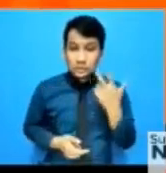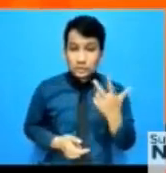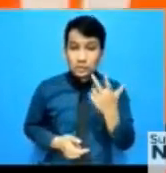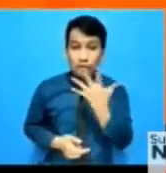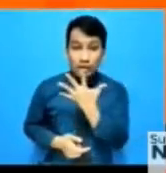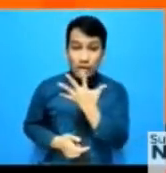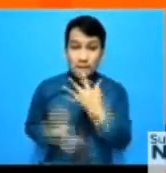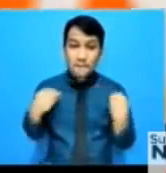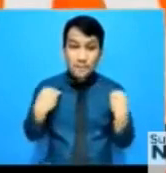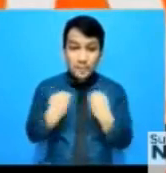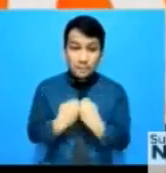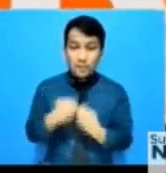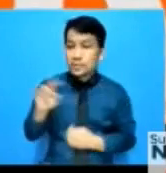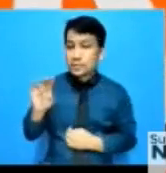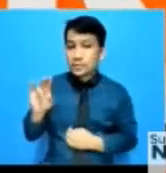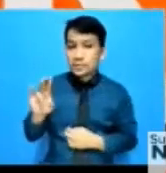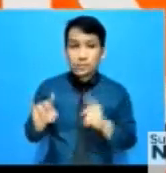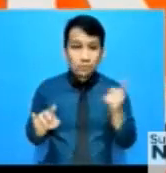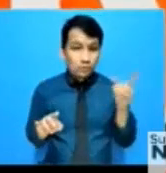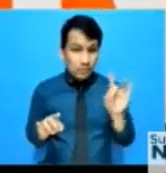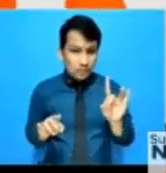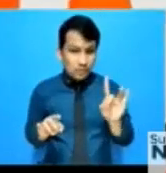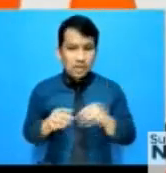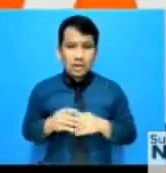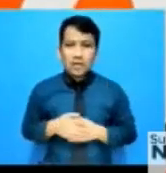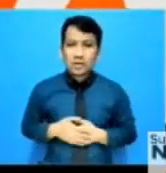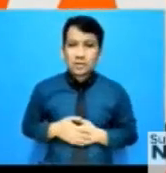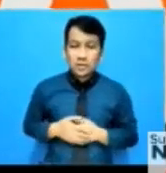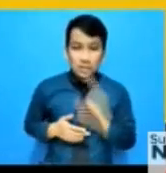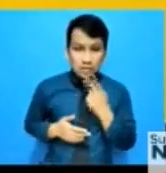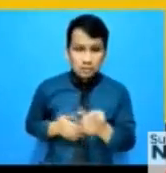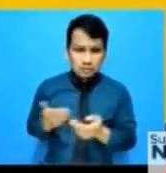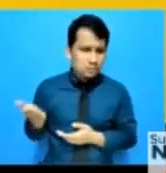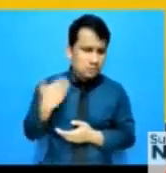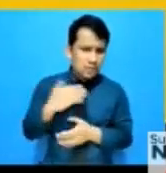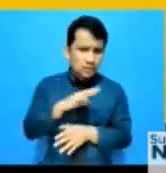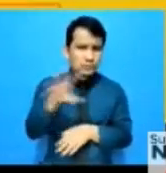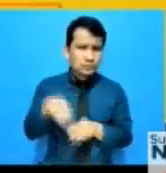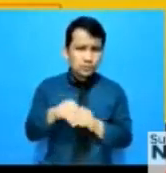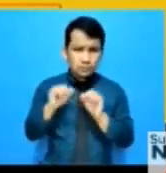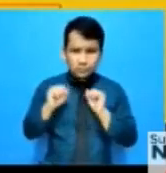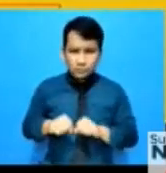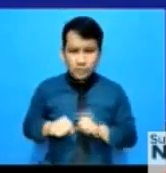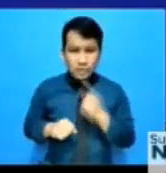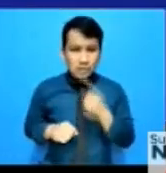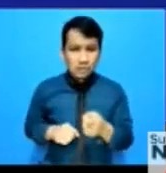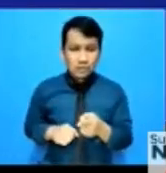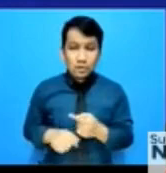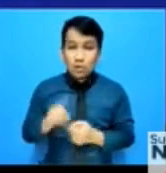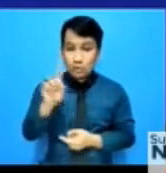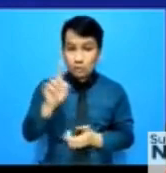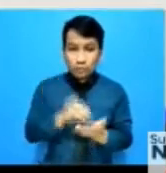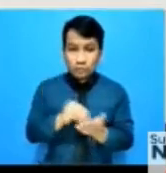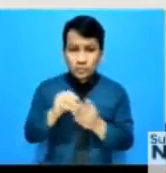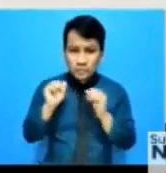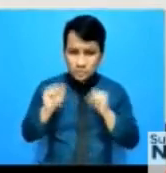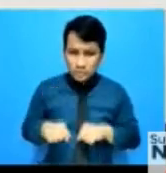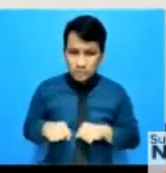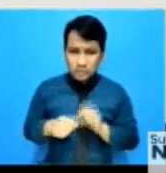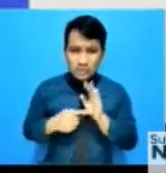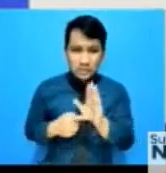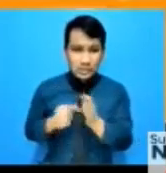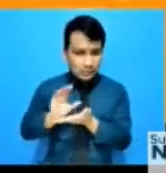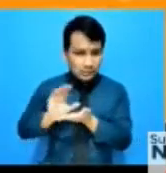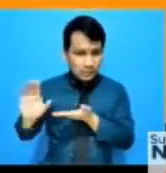members 17 to 28 years old. Join na para sa chance ang manalo ng more than 1 million pesos in cash